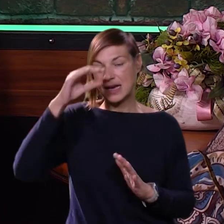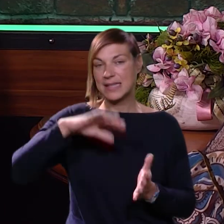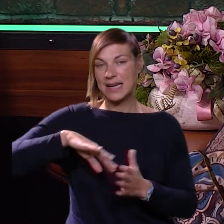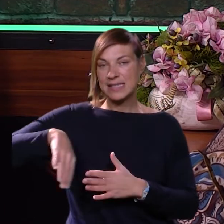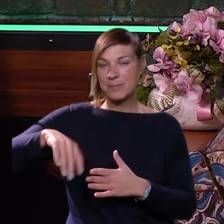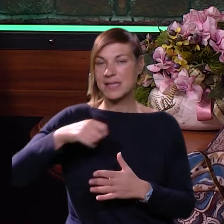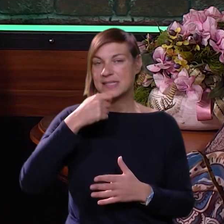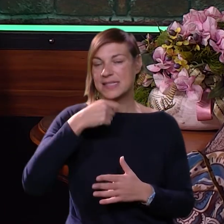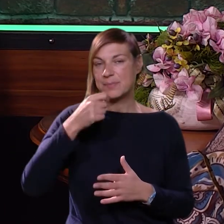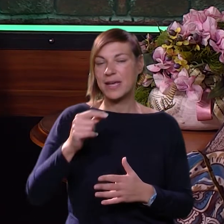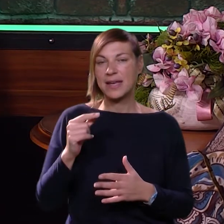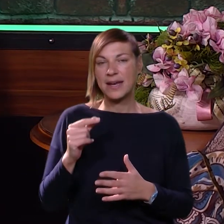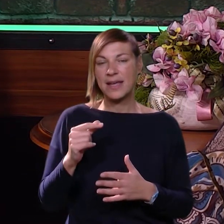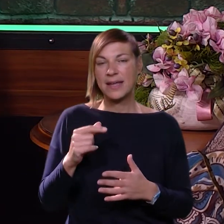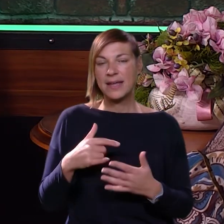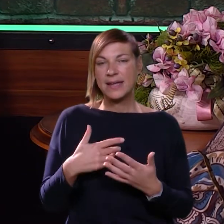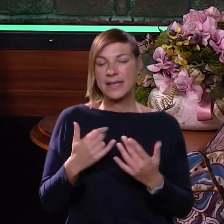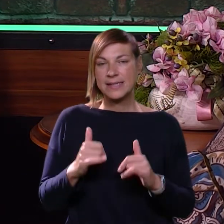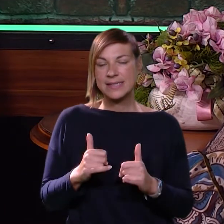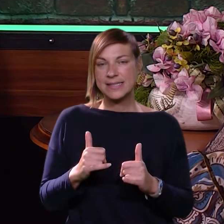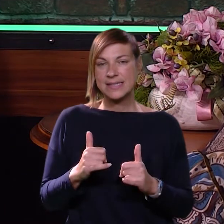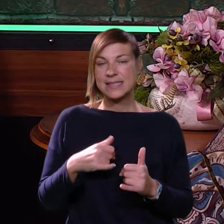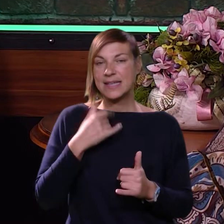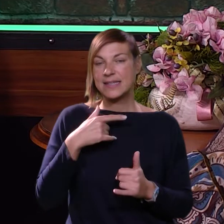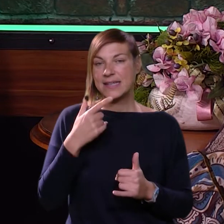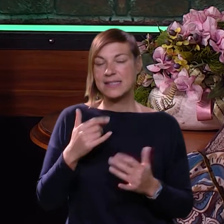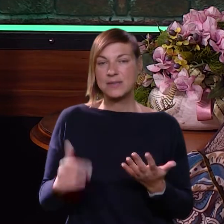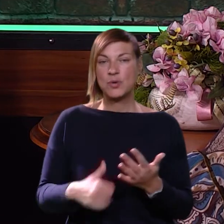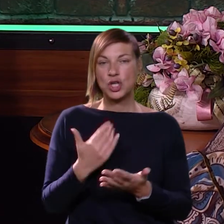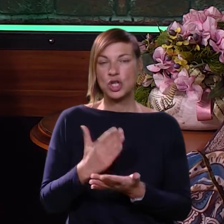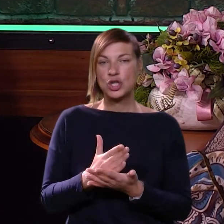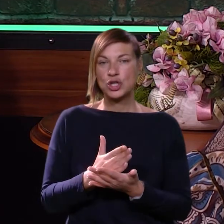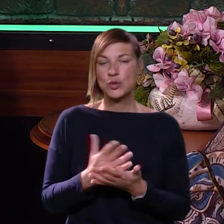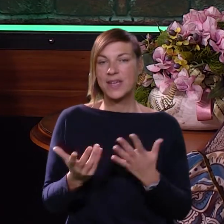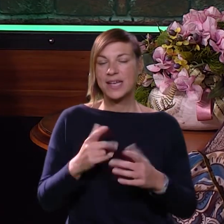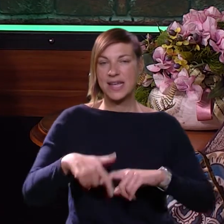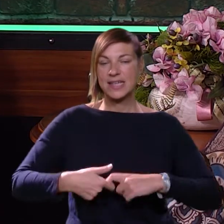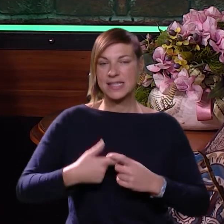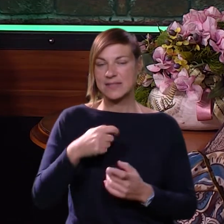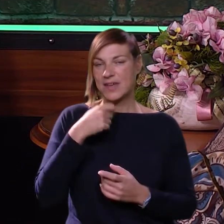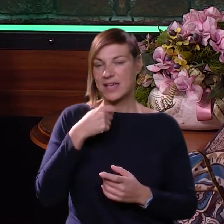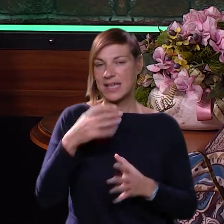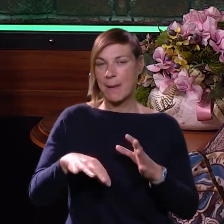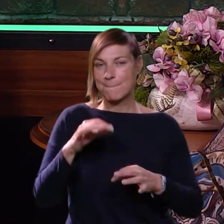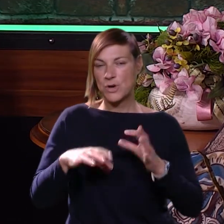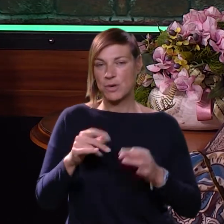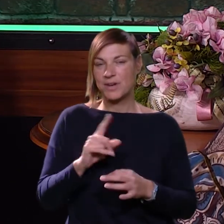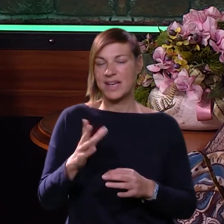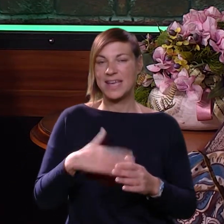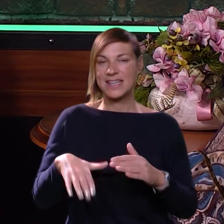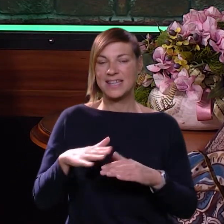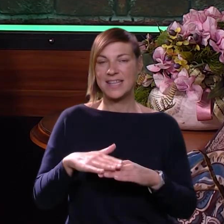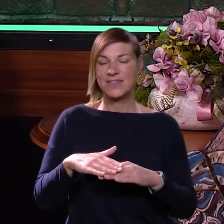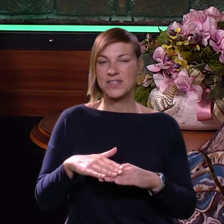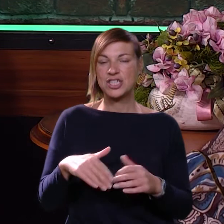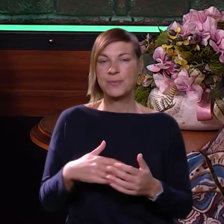gledala izbaciti iz prehrane i sad recimo još uvijek neke stvari jedem probrano, ne jedem